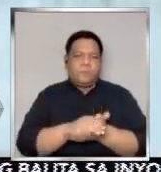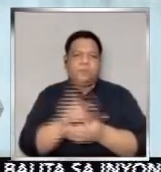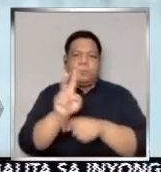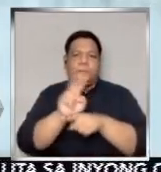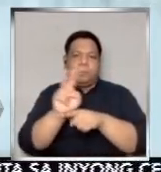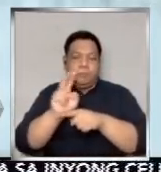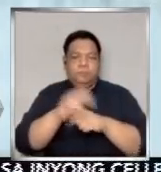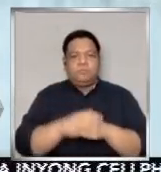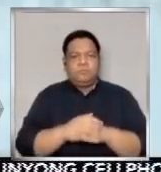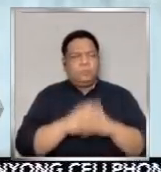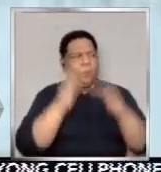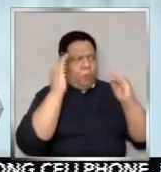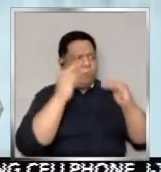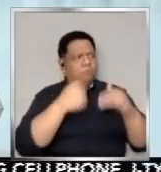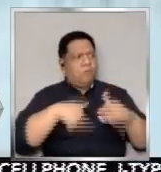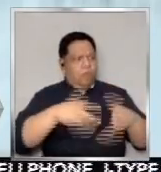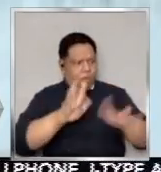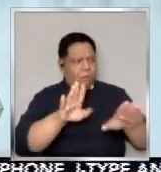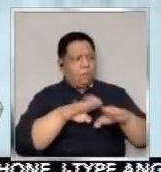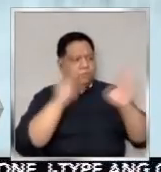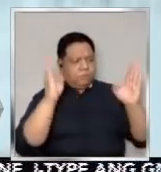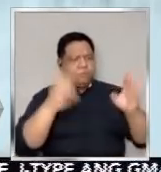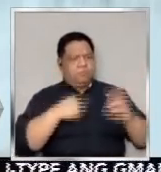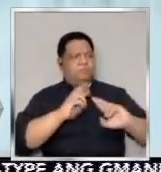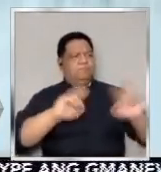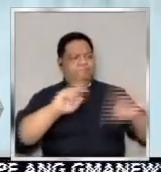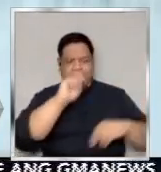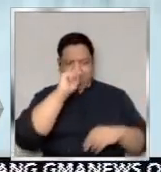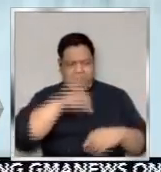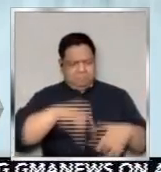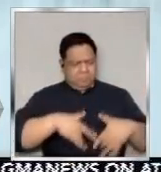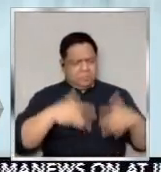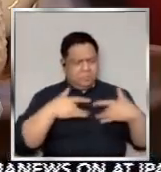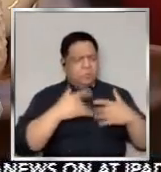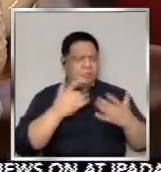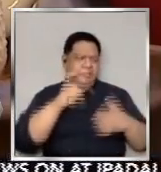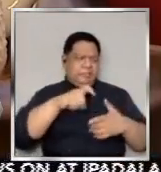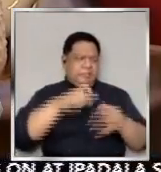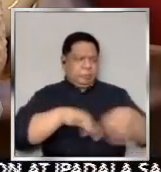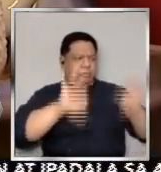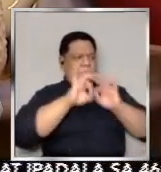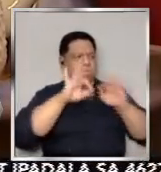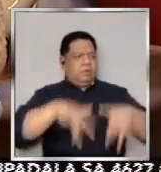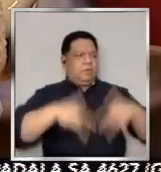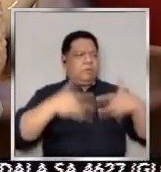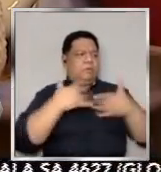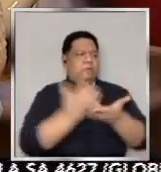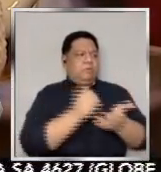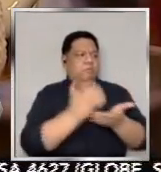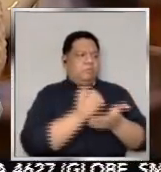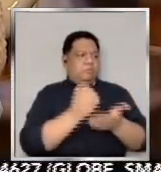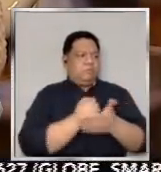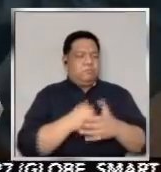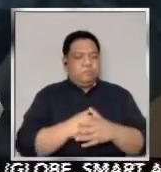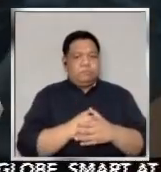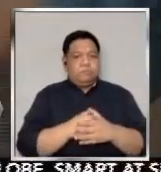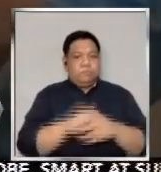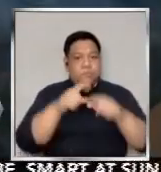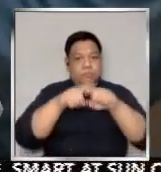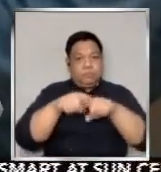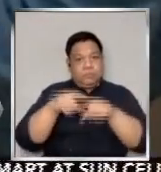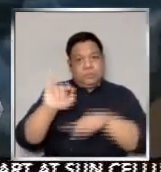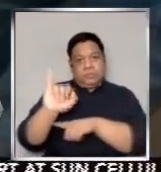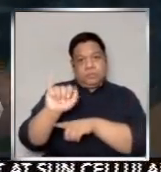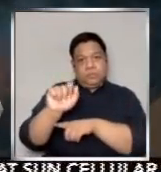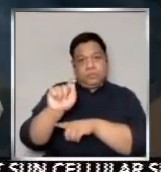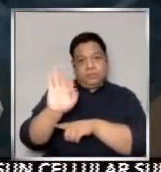isugal ang buhay namin para lang mabuhay kesa po maghintay kami sa wala. Dahil nakasalalay sa desisyon ng IATF, hindi pa